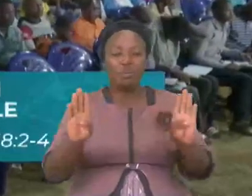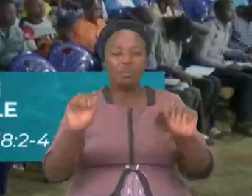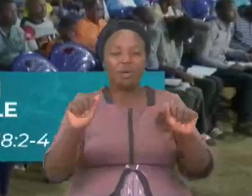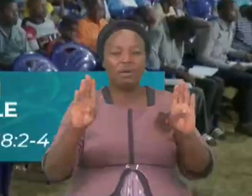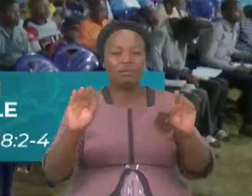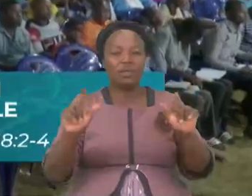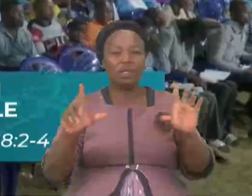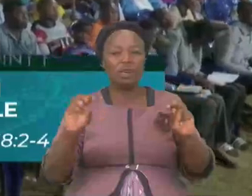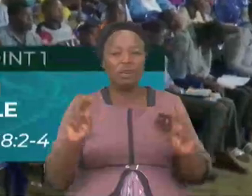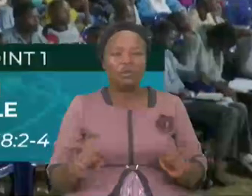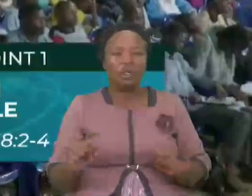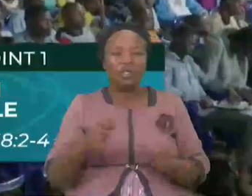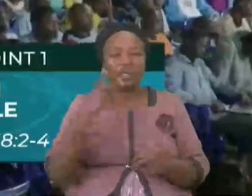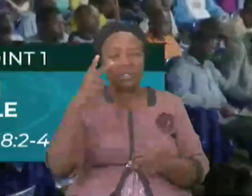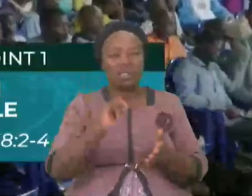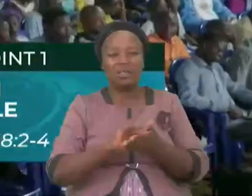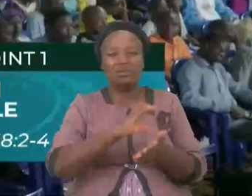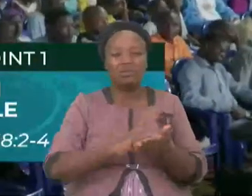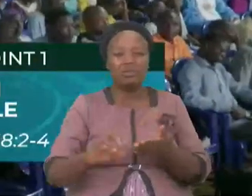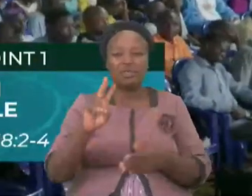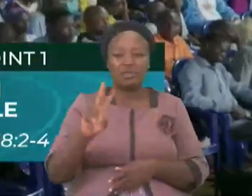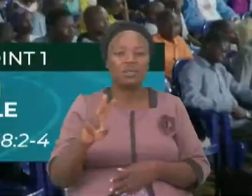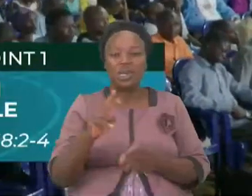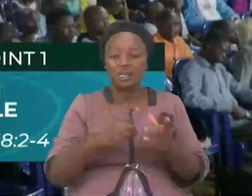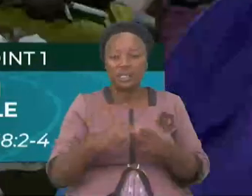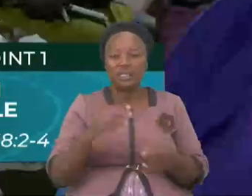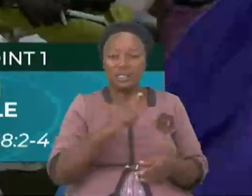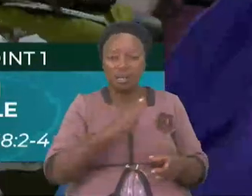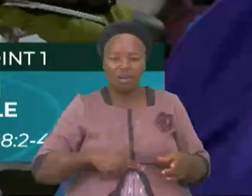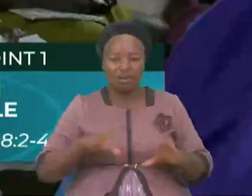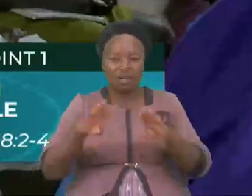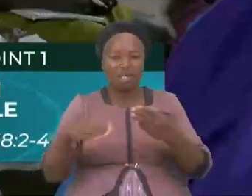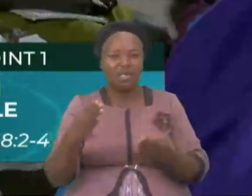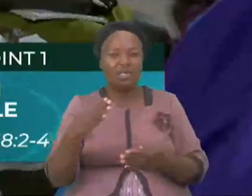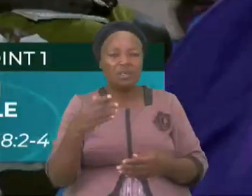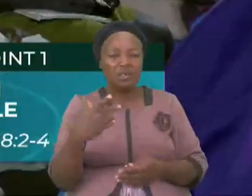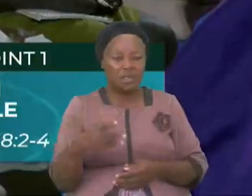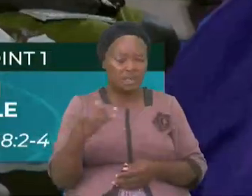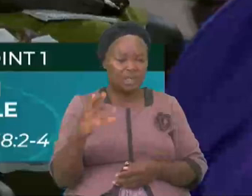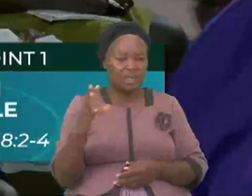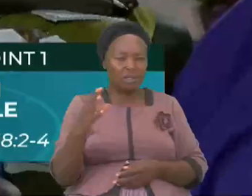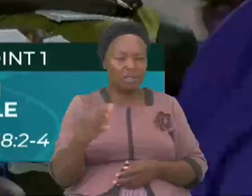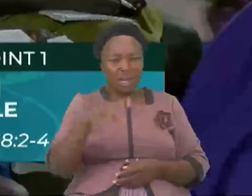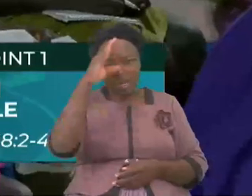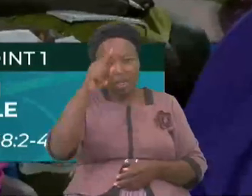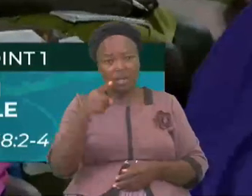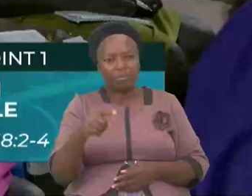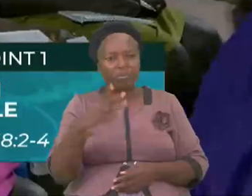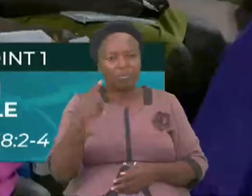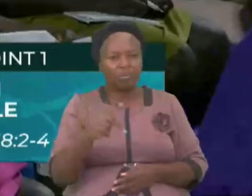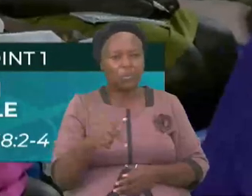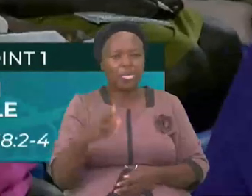l'assiégea. Verset 2. Le Seigneur livra entre ses mains Josaquim, roi de Juda, et